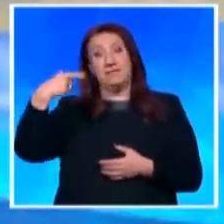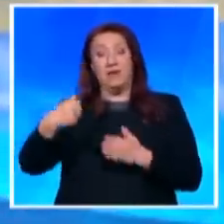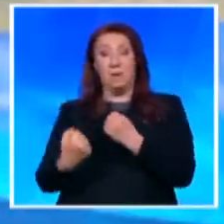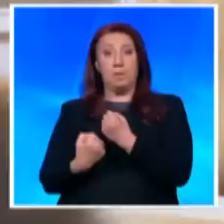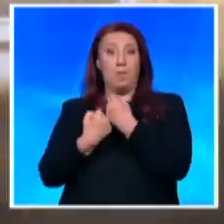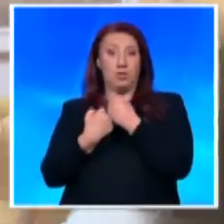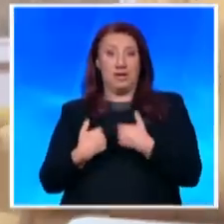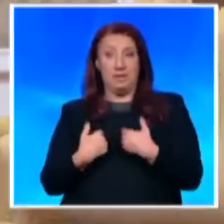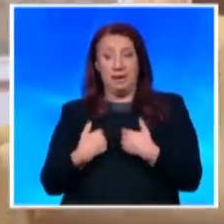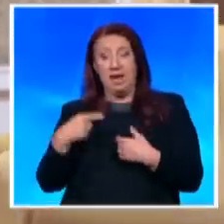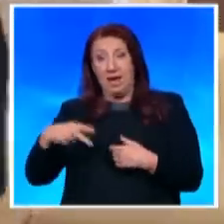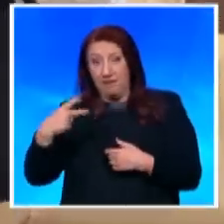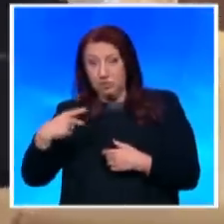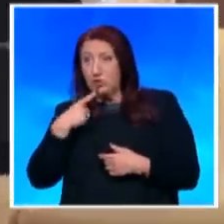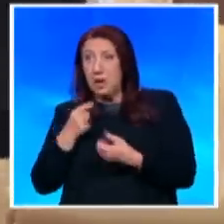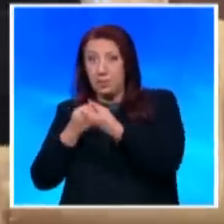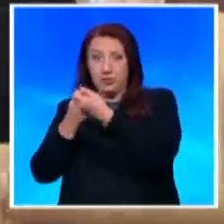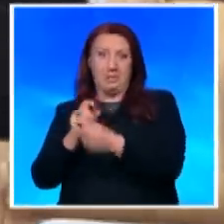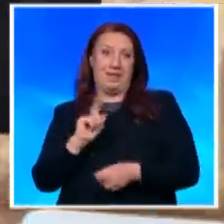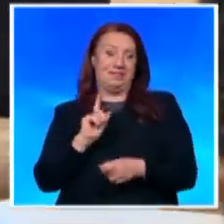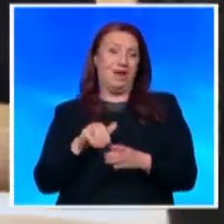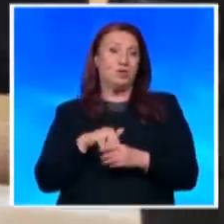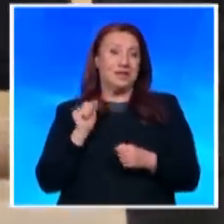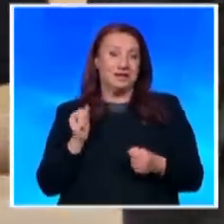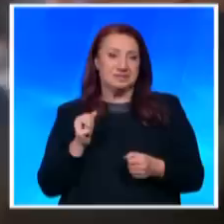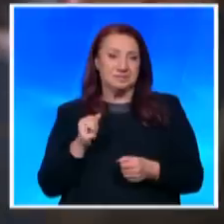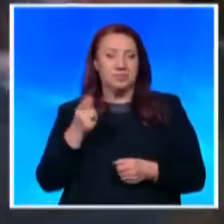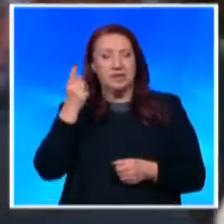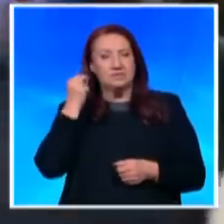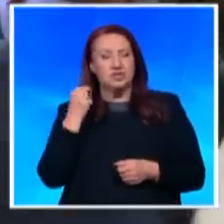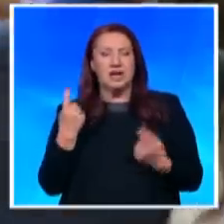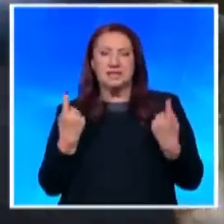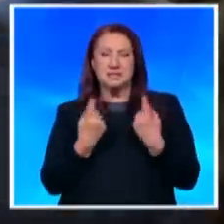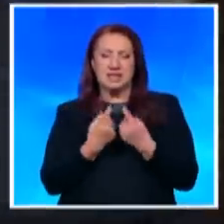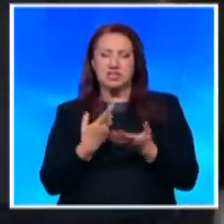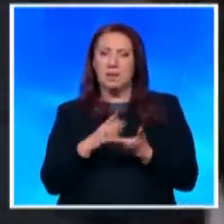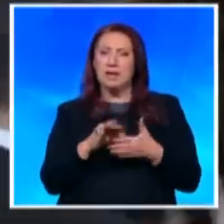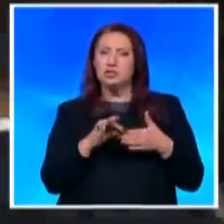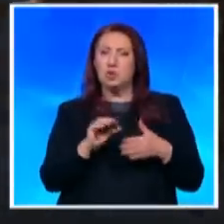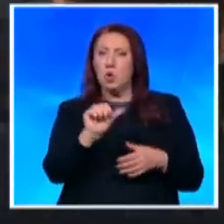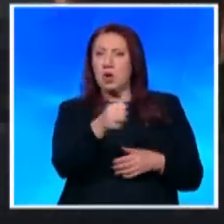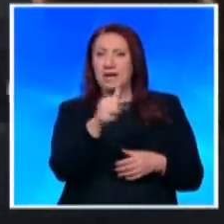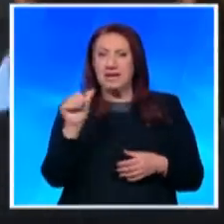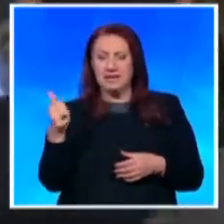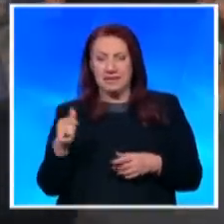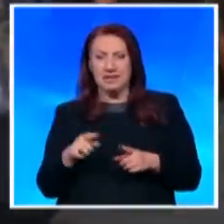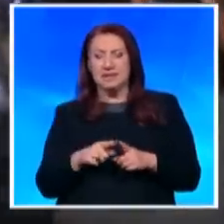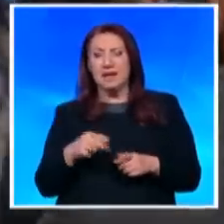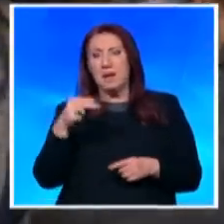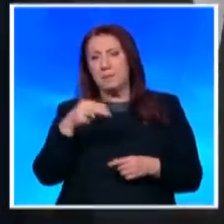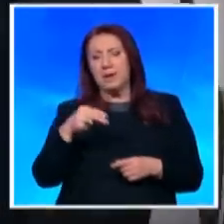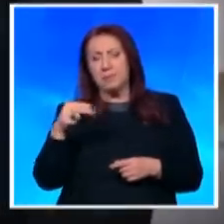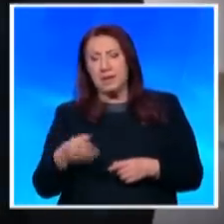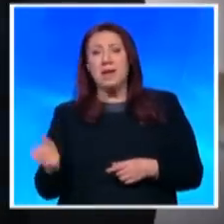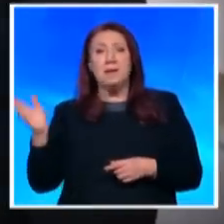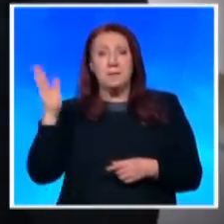на него подкреп? На лидерската среща вчера между ГЕРБ и Продължаваме промяната Демократична България, вторите са препотвърдили позицията